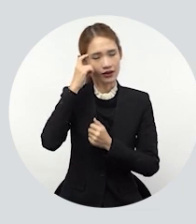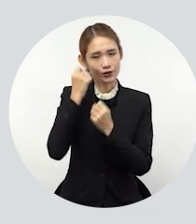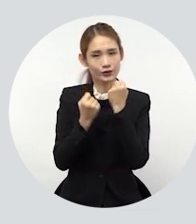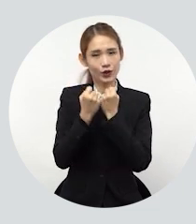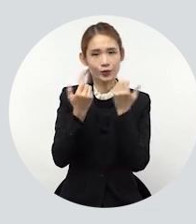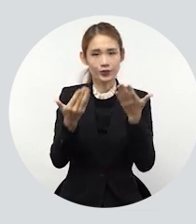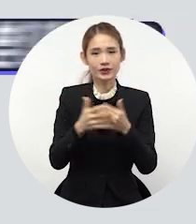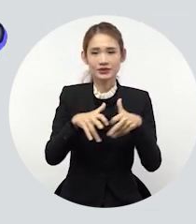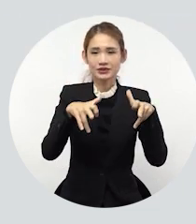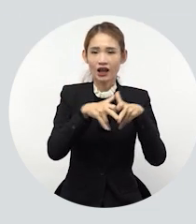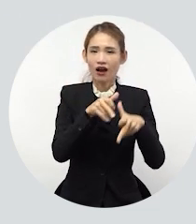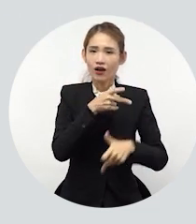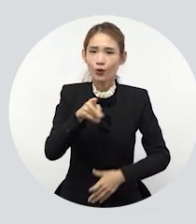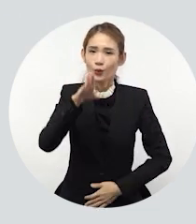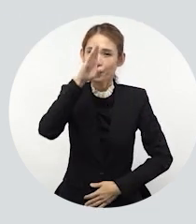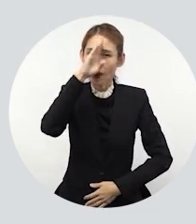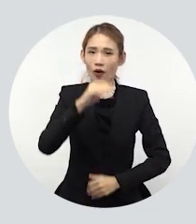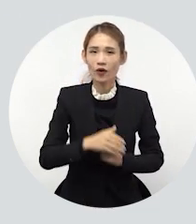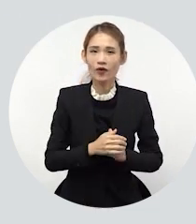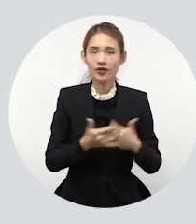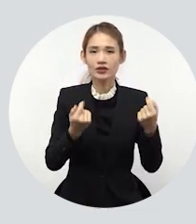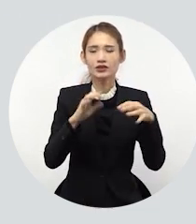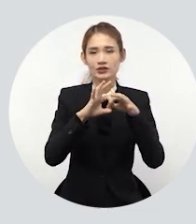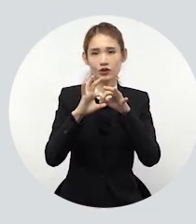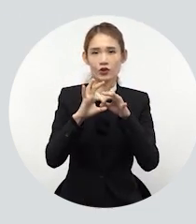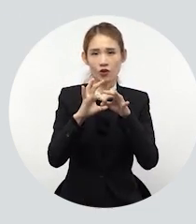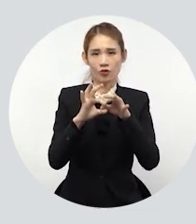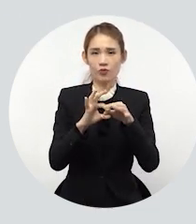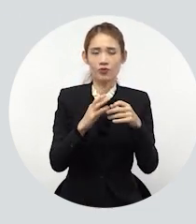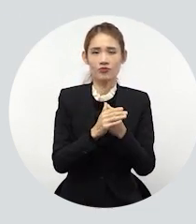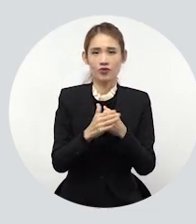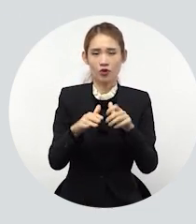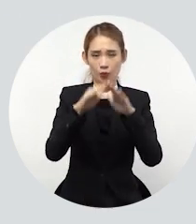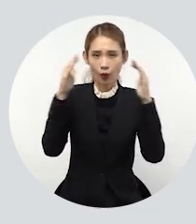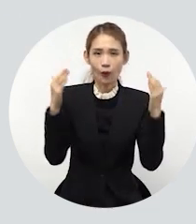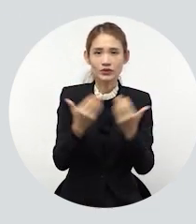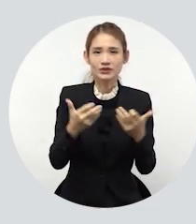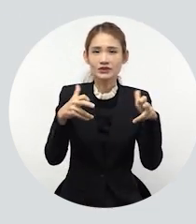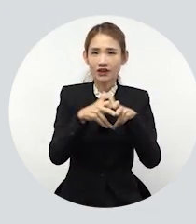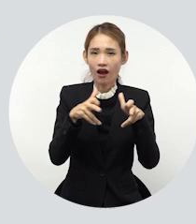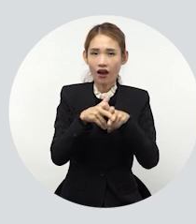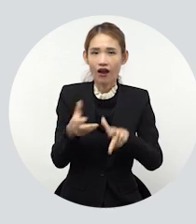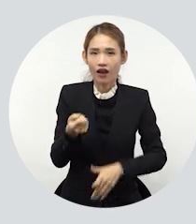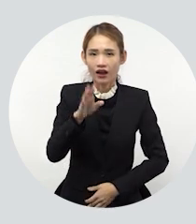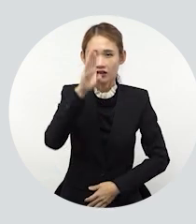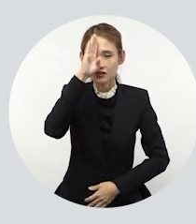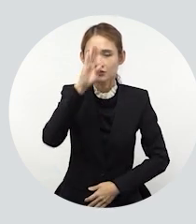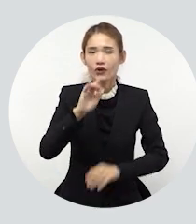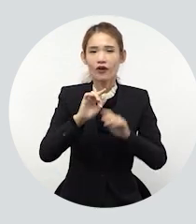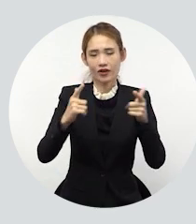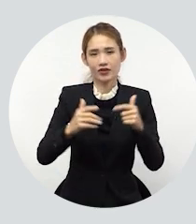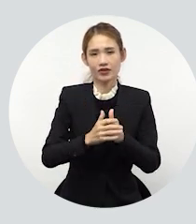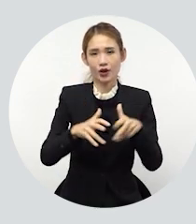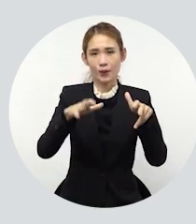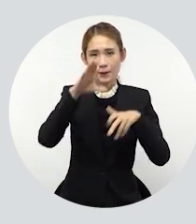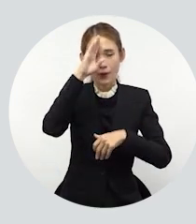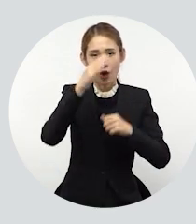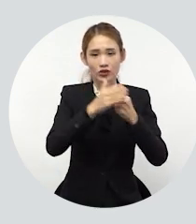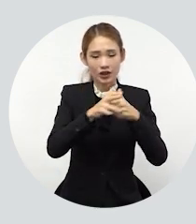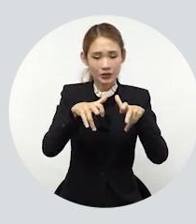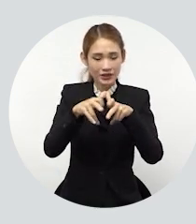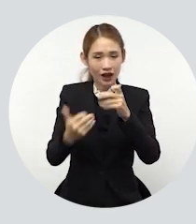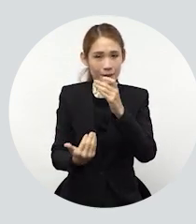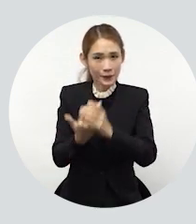이야기를 하는 것인데 장애는 곧 질병이야 라고 연결이 되잖아요. 맞아요. 모든 장애가 질병은 아니죠. 그렇죠. 네. 병으로 인해서